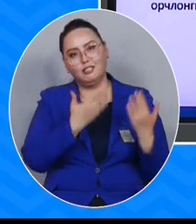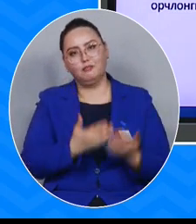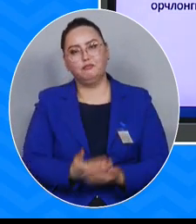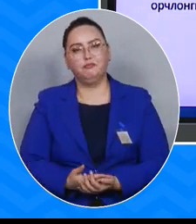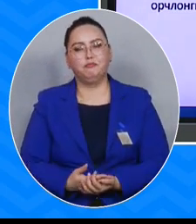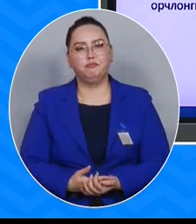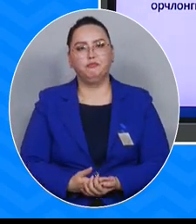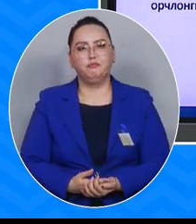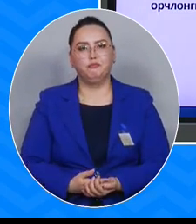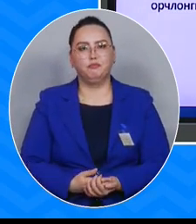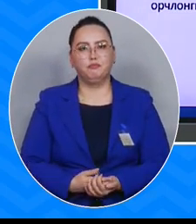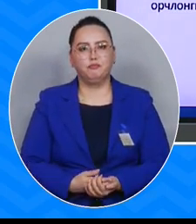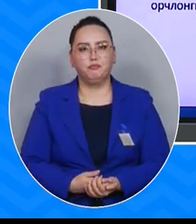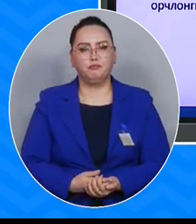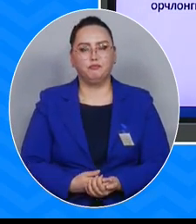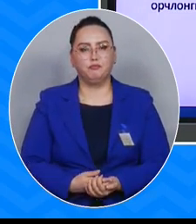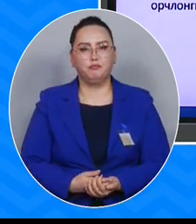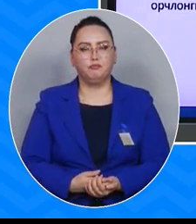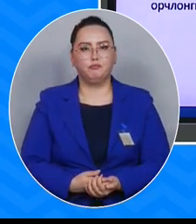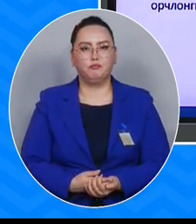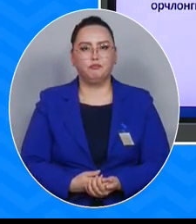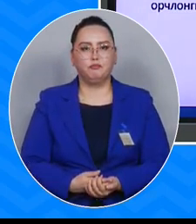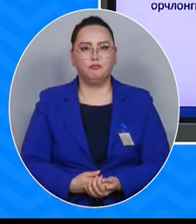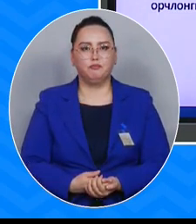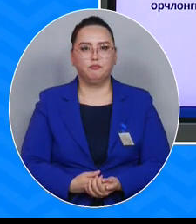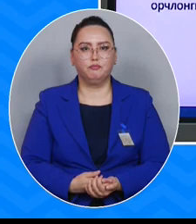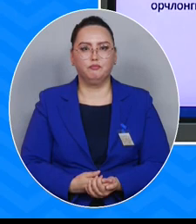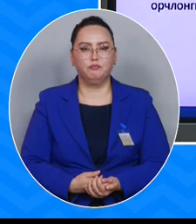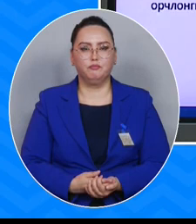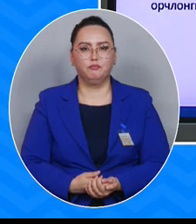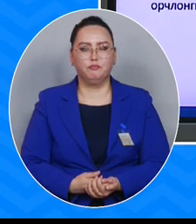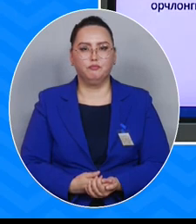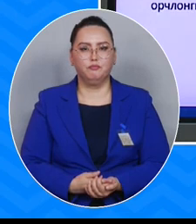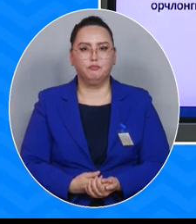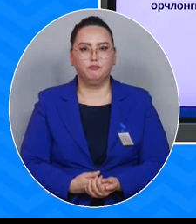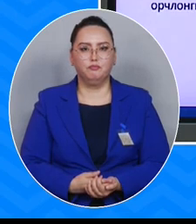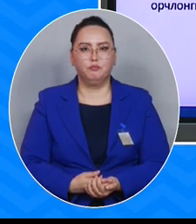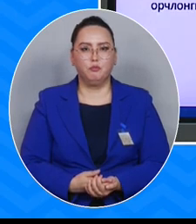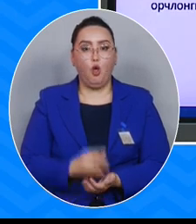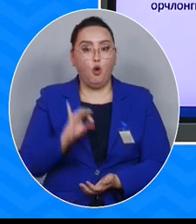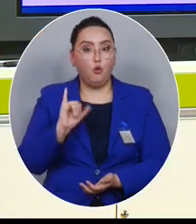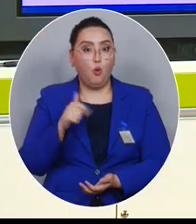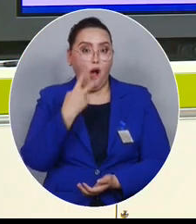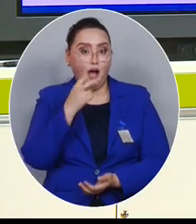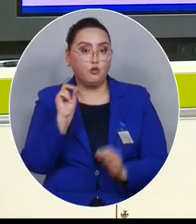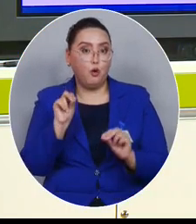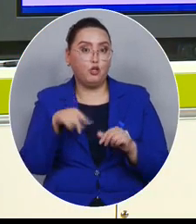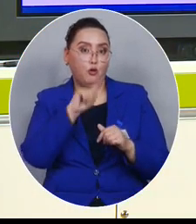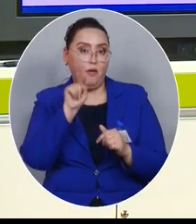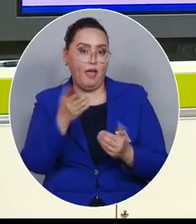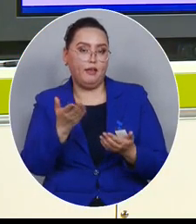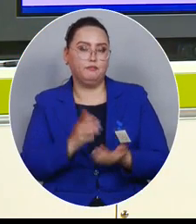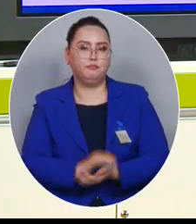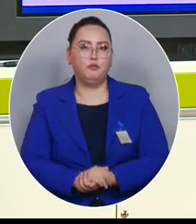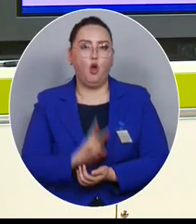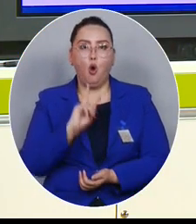дурн, нөхүрлээж гэсэг. Зайын өгүлгдээг бол хэсэм байна. Зайын дайс биднар юүг харж болохооо гэхэр биднар